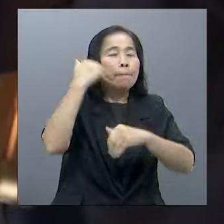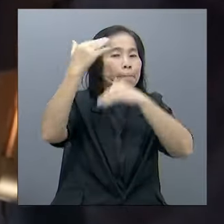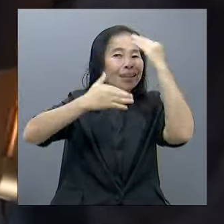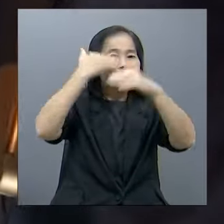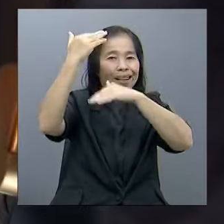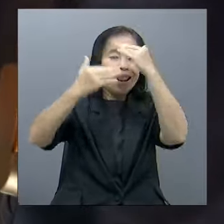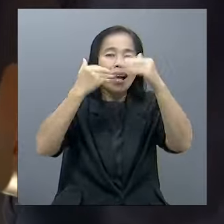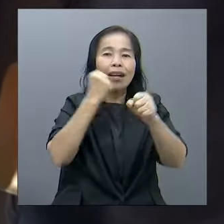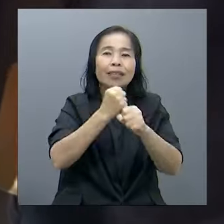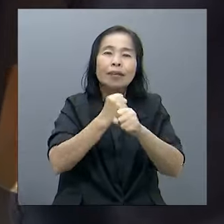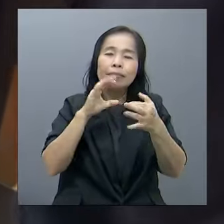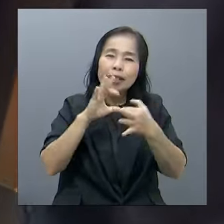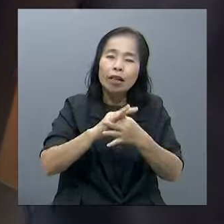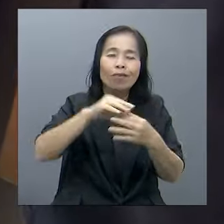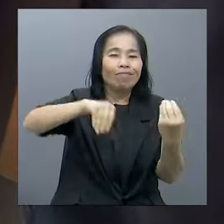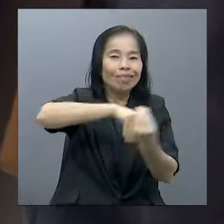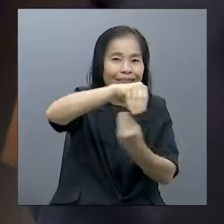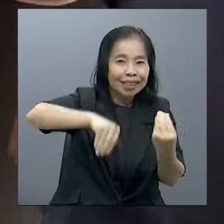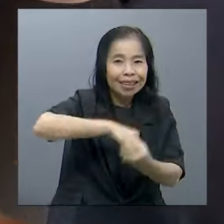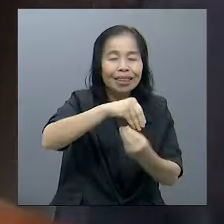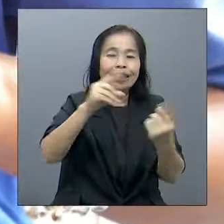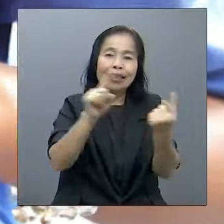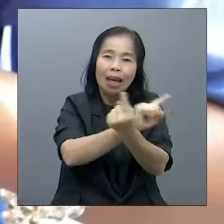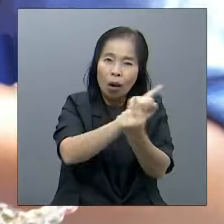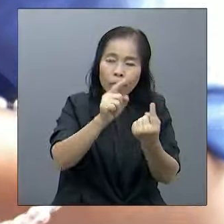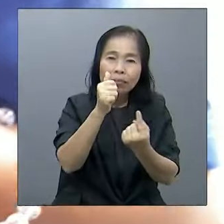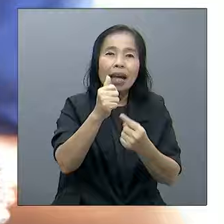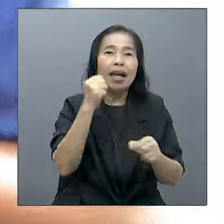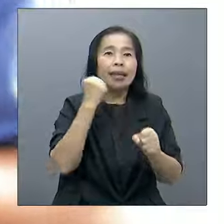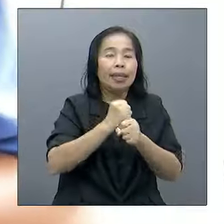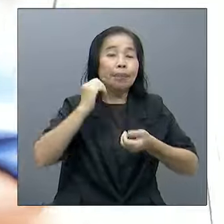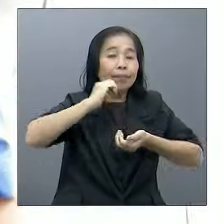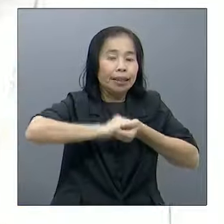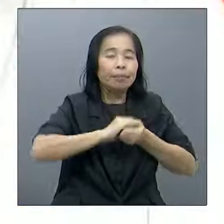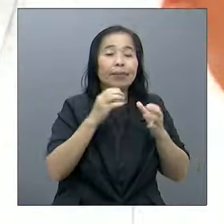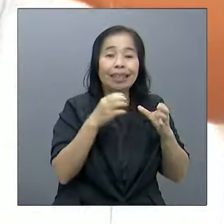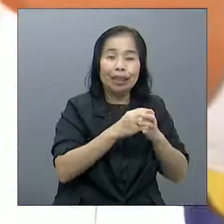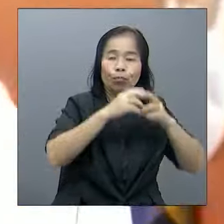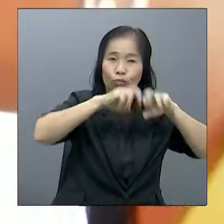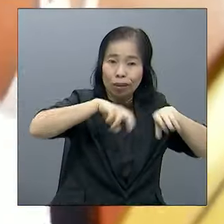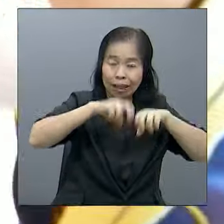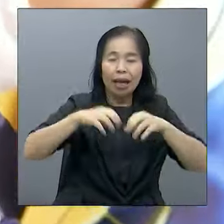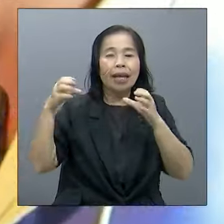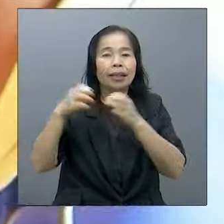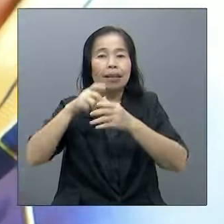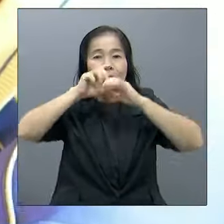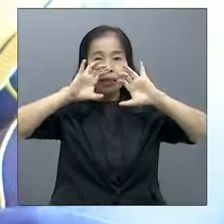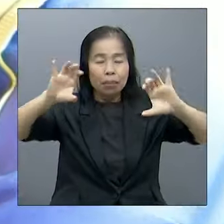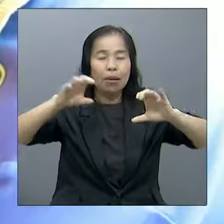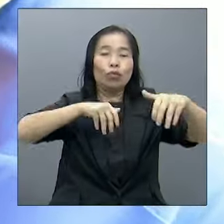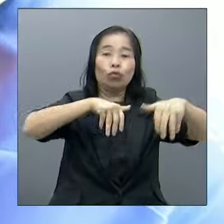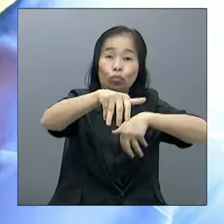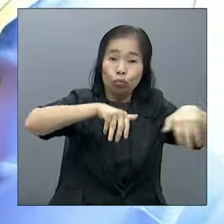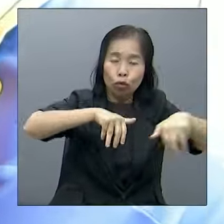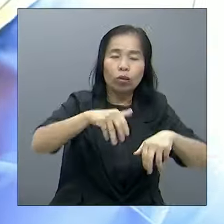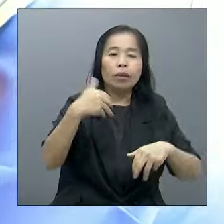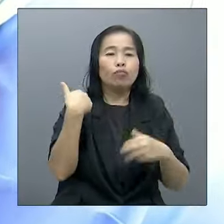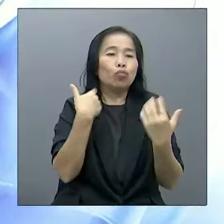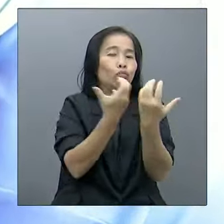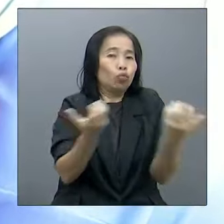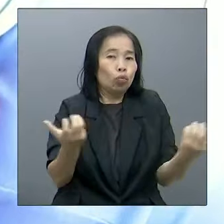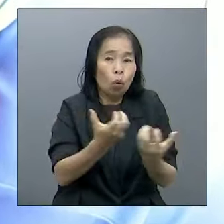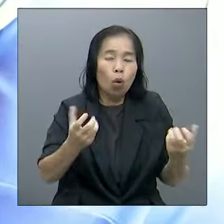เคลื่อนเศรษฐกิจและสังคมเป็นการทำงานร่วมกันระหว่างทีมนักวิจัยหน่วยงานภาครัฐและชุมชนเพื่อนำผลิตภัณฑ์และบริการมาสร้